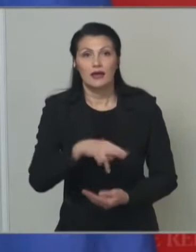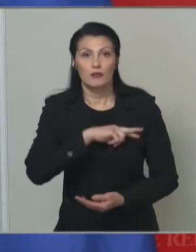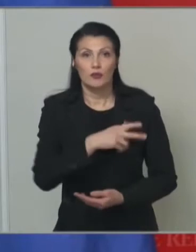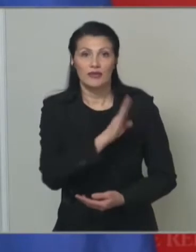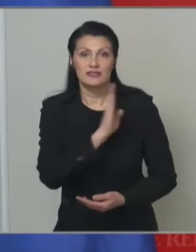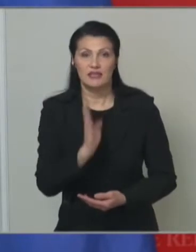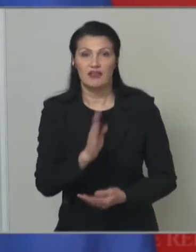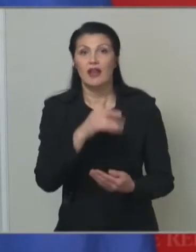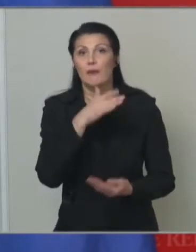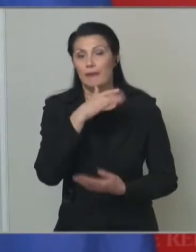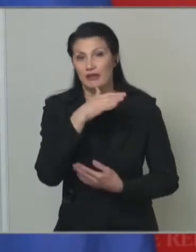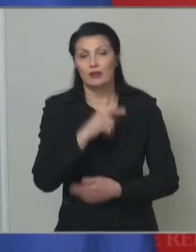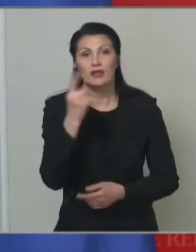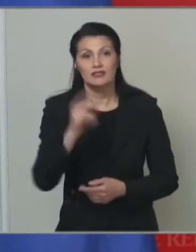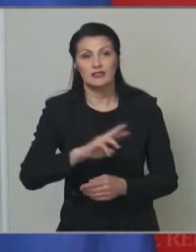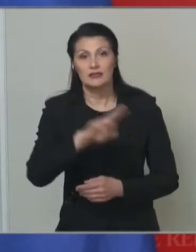Македонија е